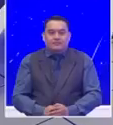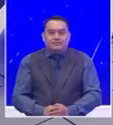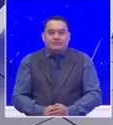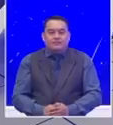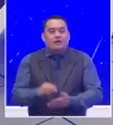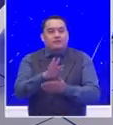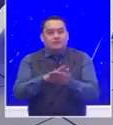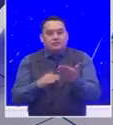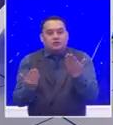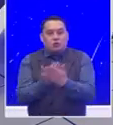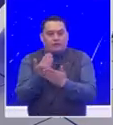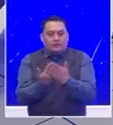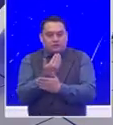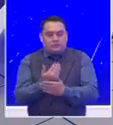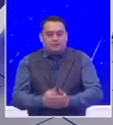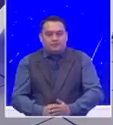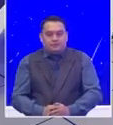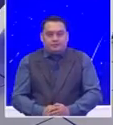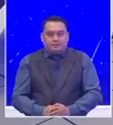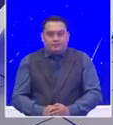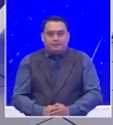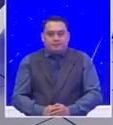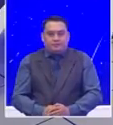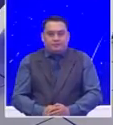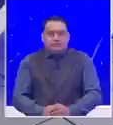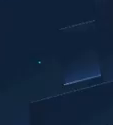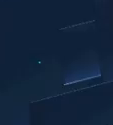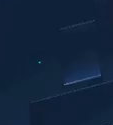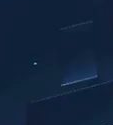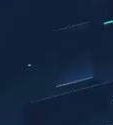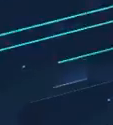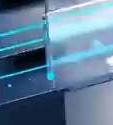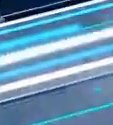В продолжении выпуска другие интересные события. Оставайтесь с нами.